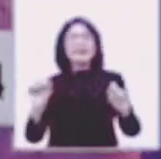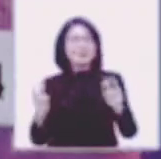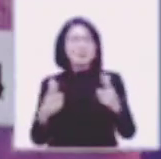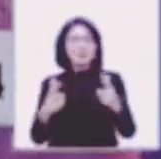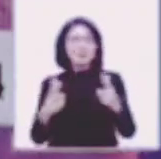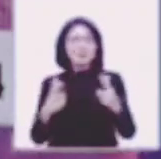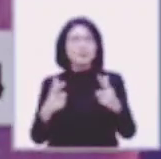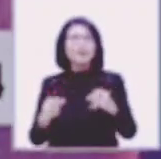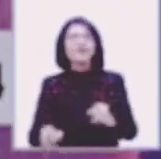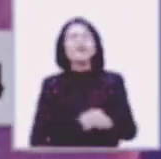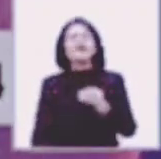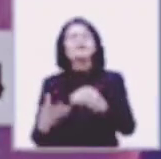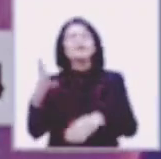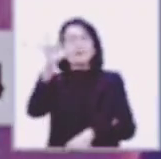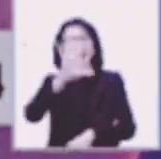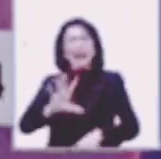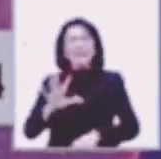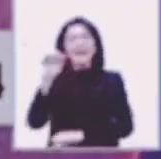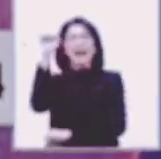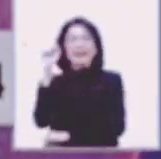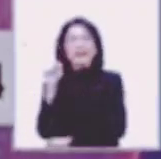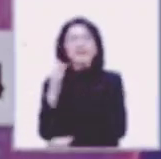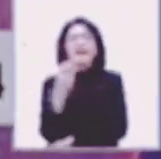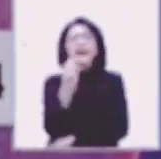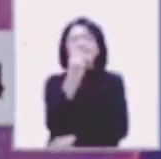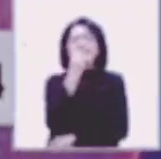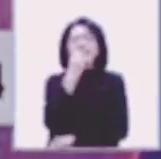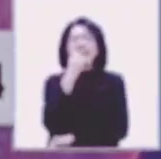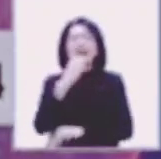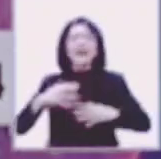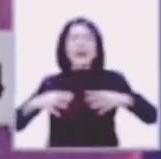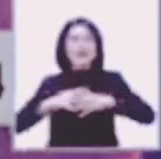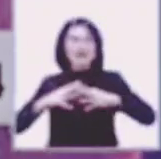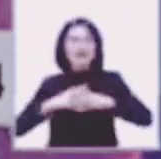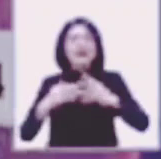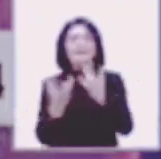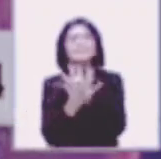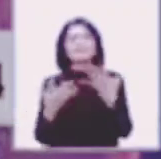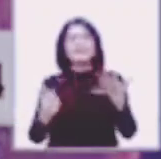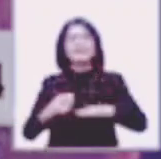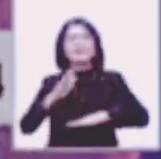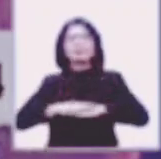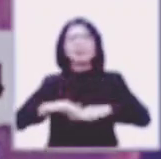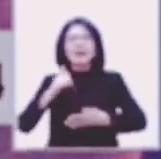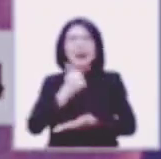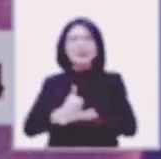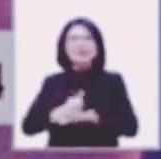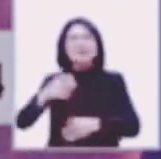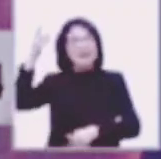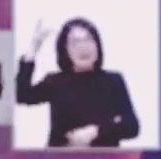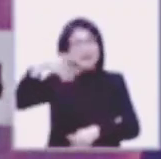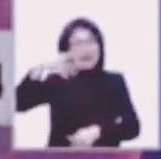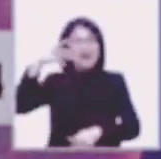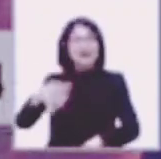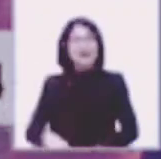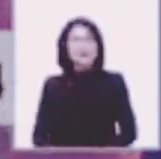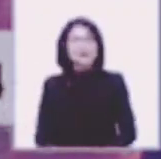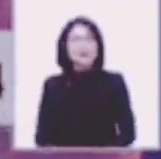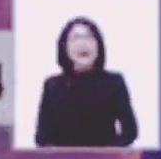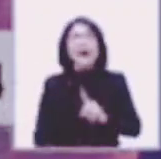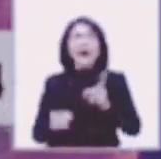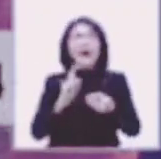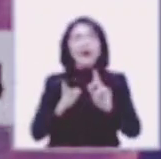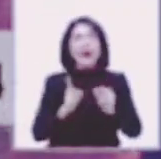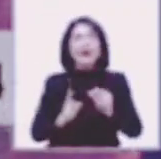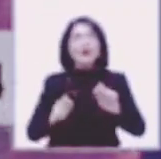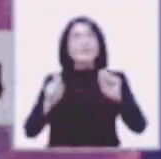hidup, sumber daya alam dan energi, pangan, agraria, masyarakat adat, dan desa.